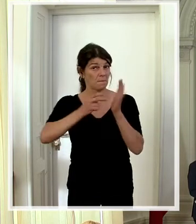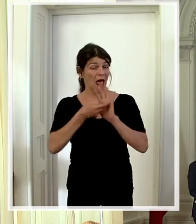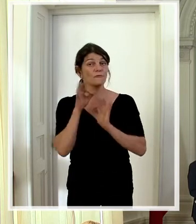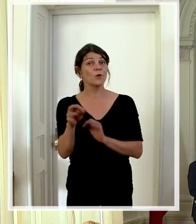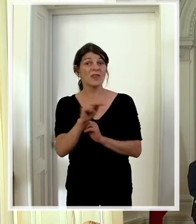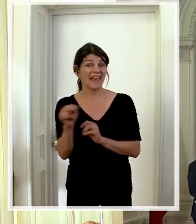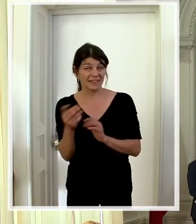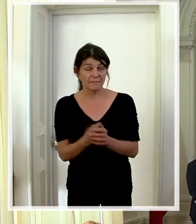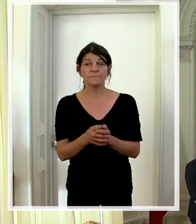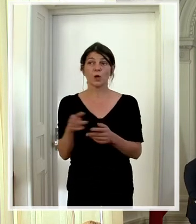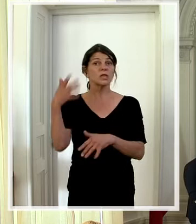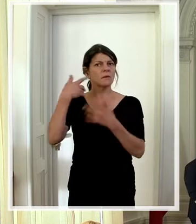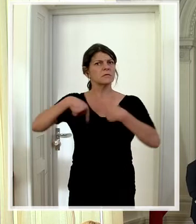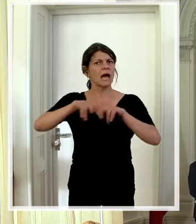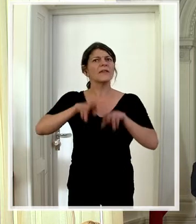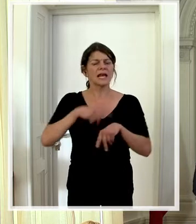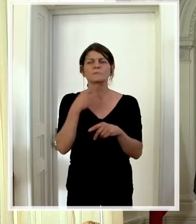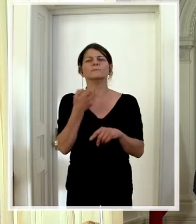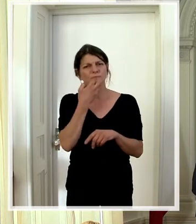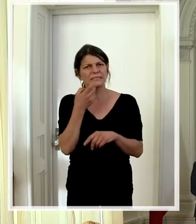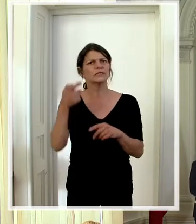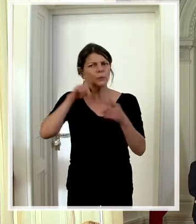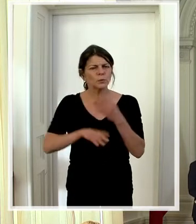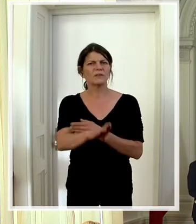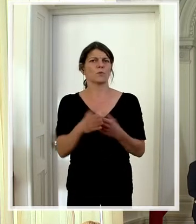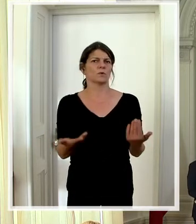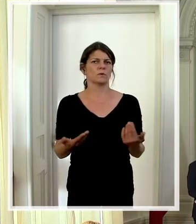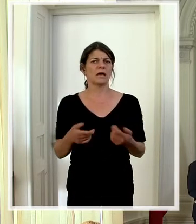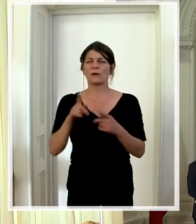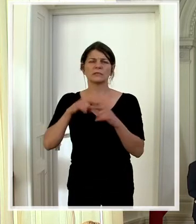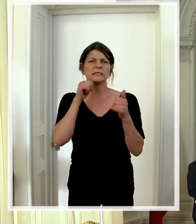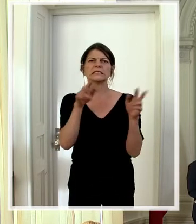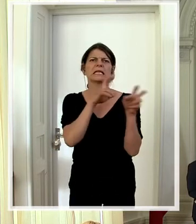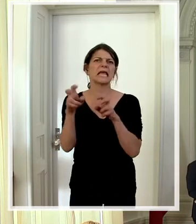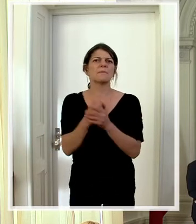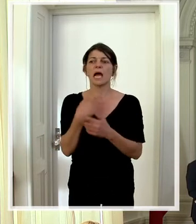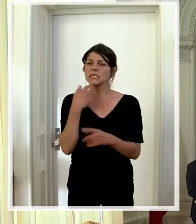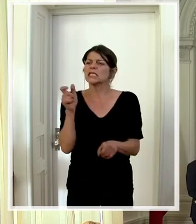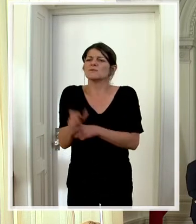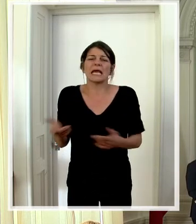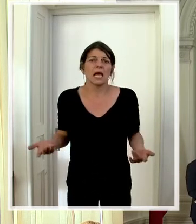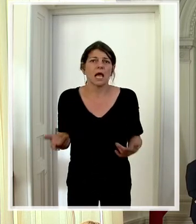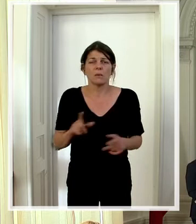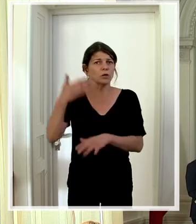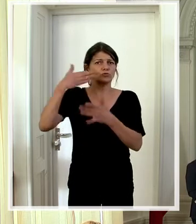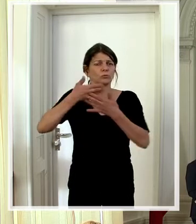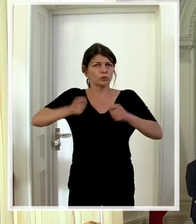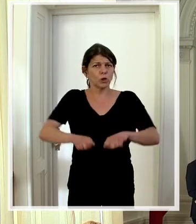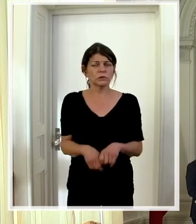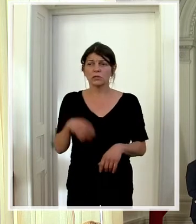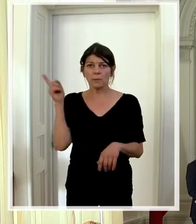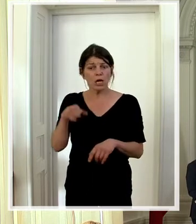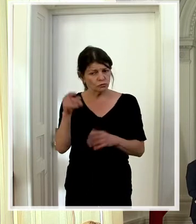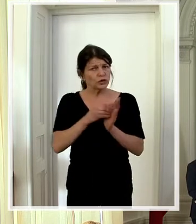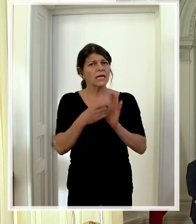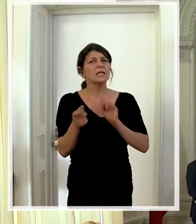hat der Gemeinderat sich für eine Unterführung ausgesprochen. Und darum ist es nicht eine Thematik, wo wir sagen, zwingend. Aber im B&A steht zwingend erforderlich